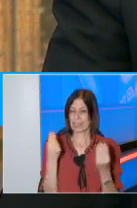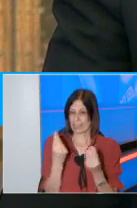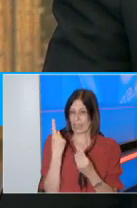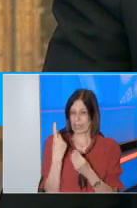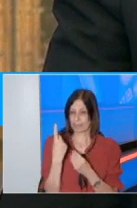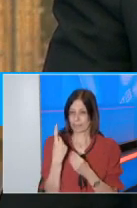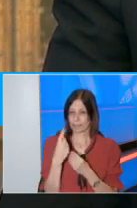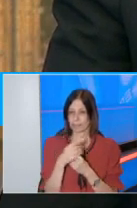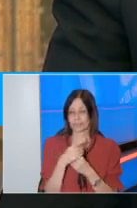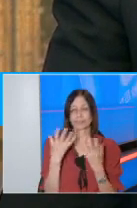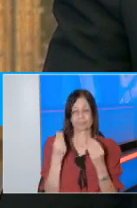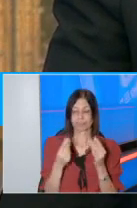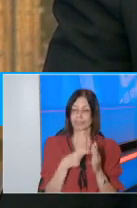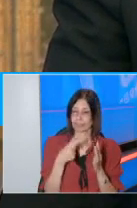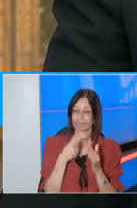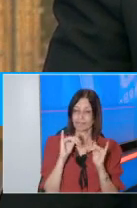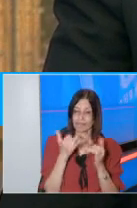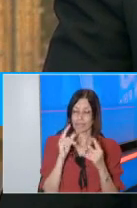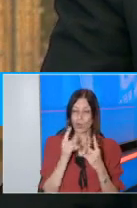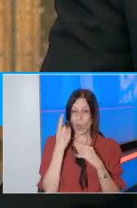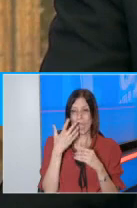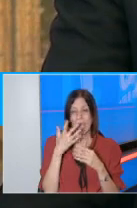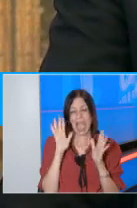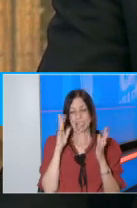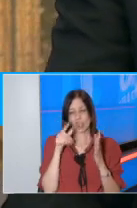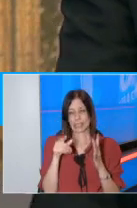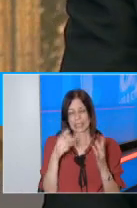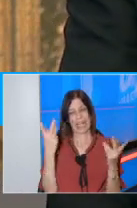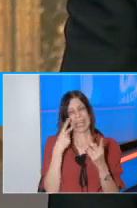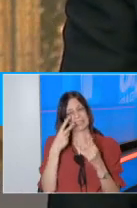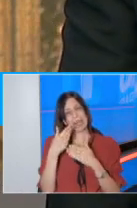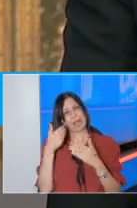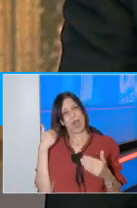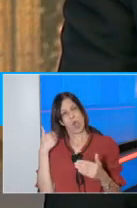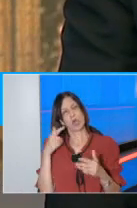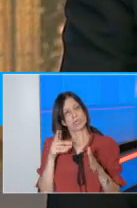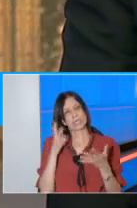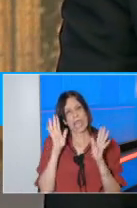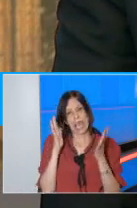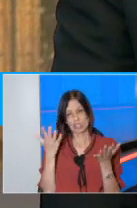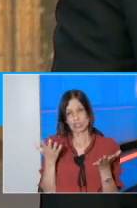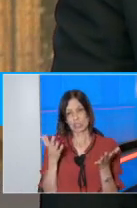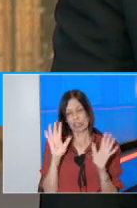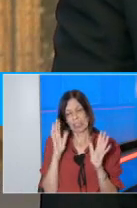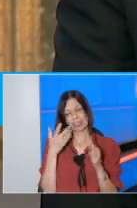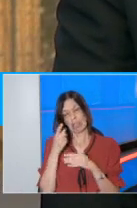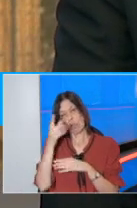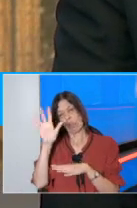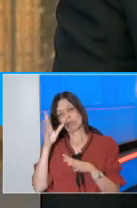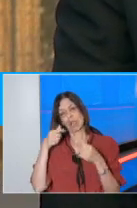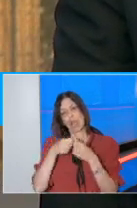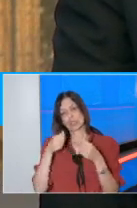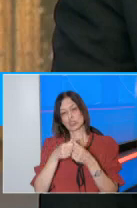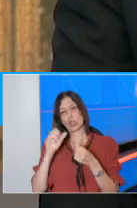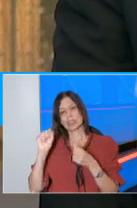במקרה. עכשיו, הרבה פעמים כשכן קורה אסון כזה, באמת קל לנו להסתכל על זה מרחוק. זה אסון שקשור לסרילנקה. היה אסון שקשור